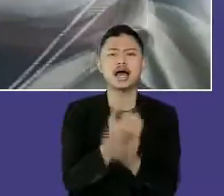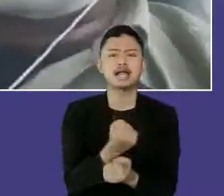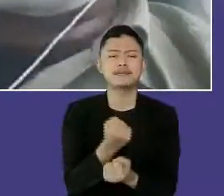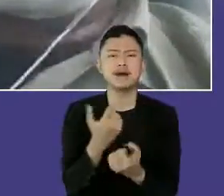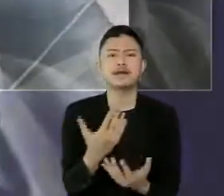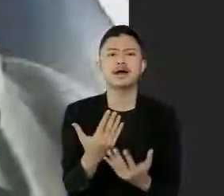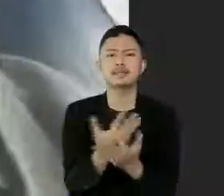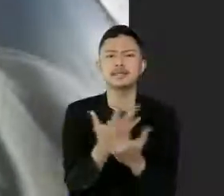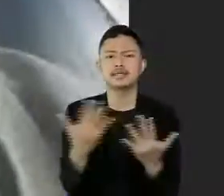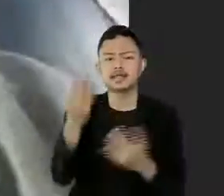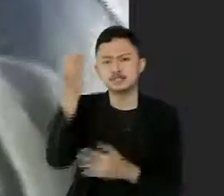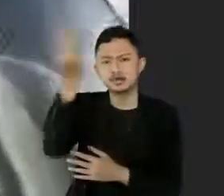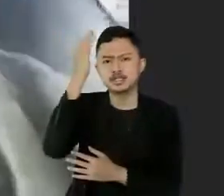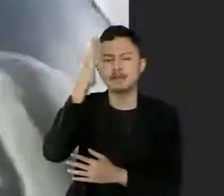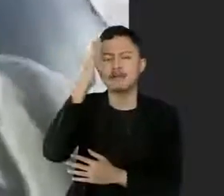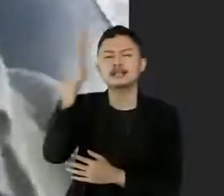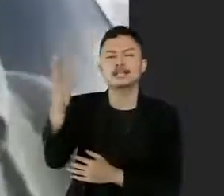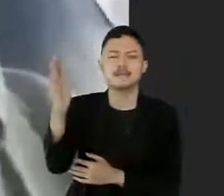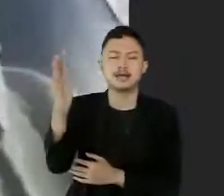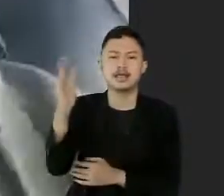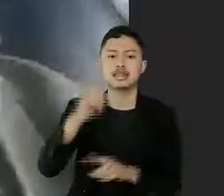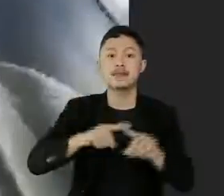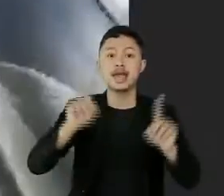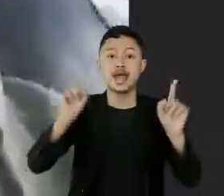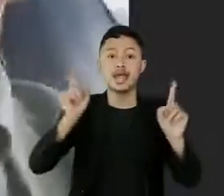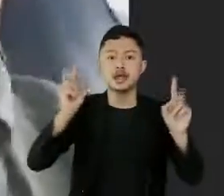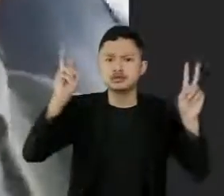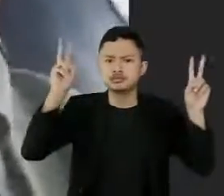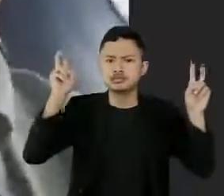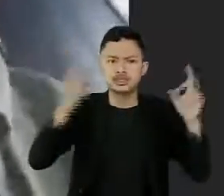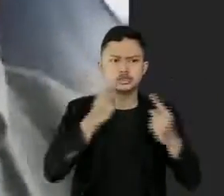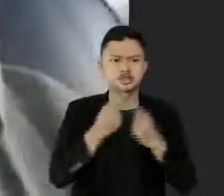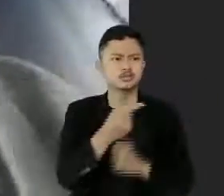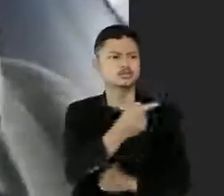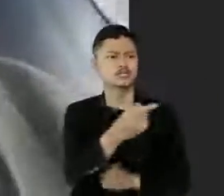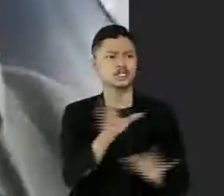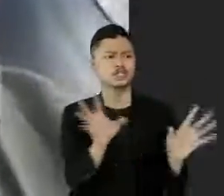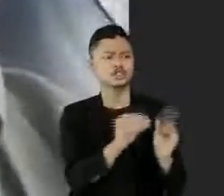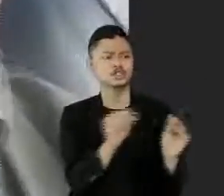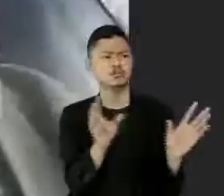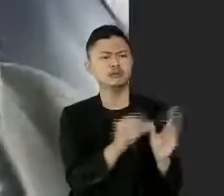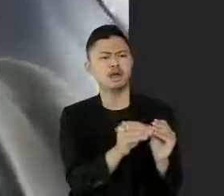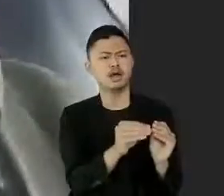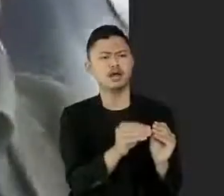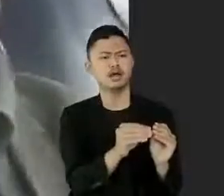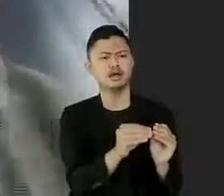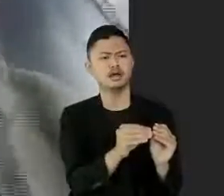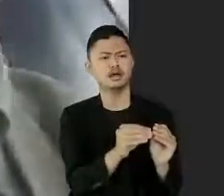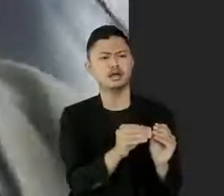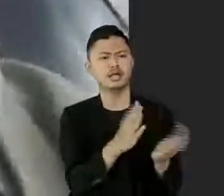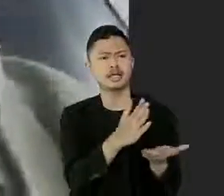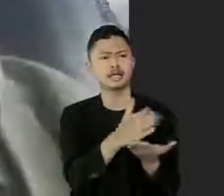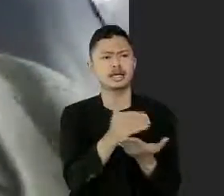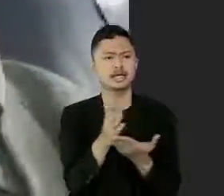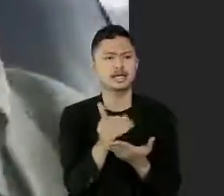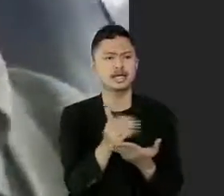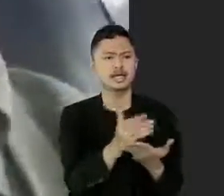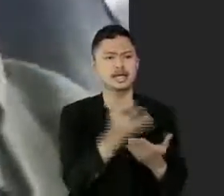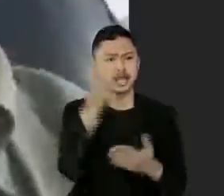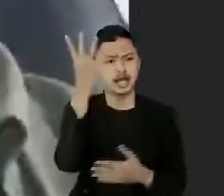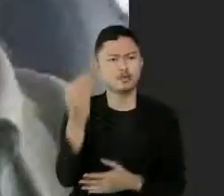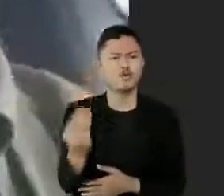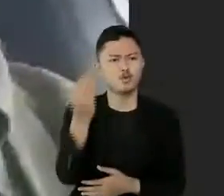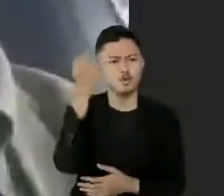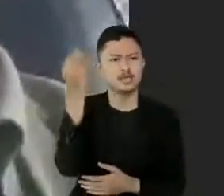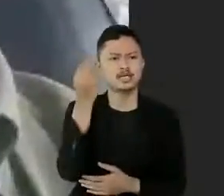masa pariwisata kita. Tapi ketika ngomong jumlah, berapa jumlah data desa